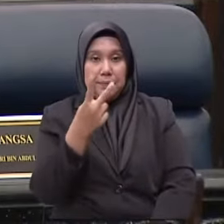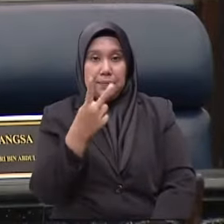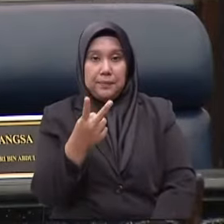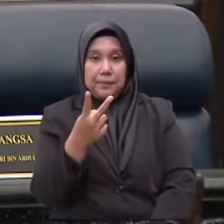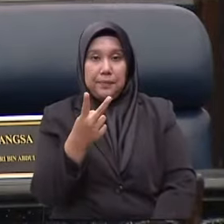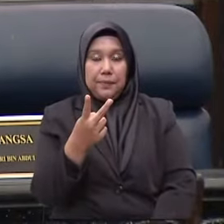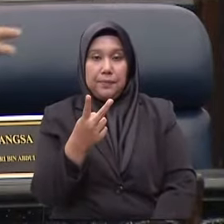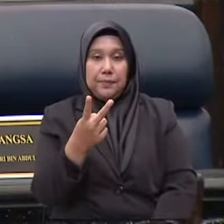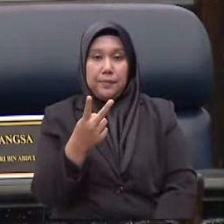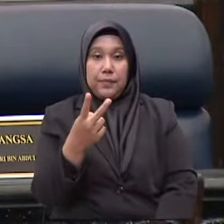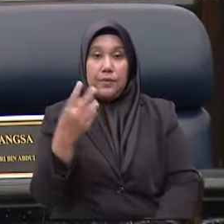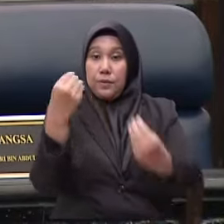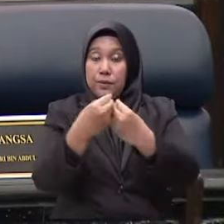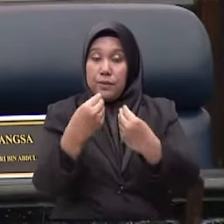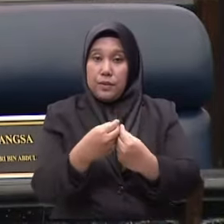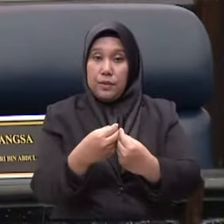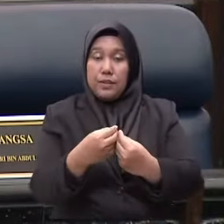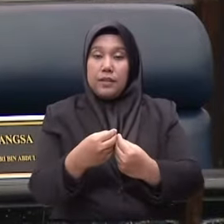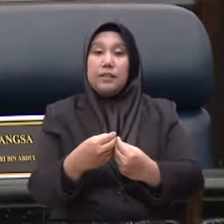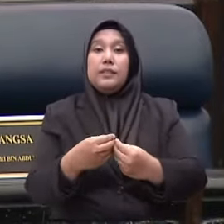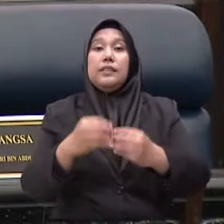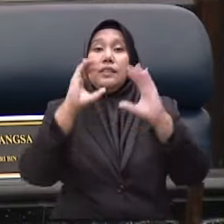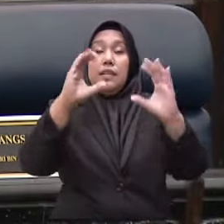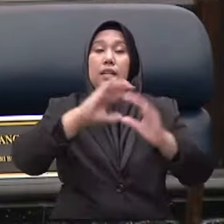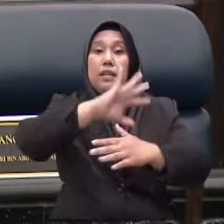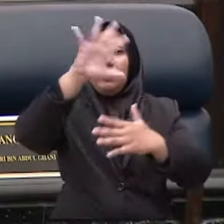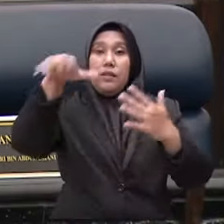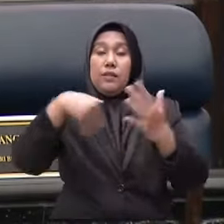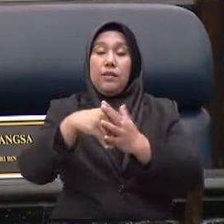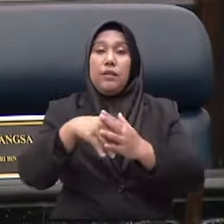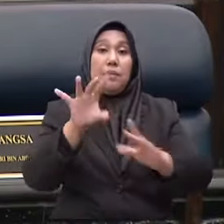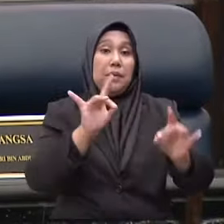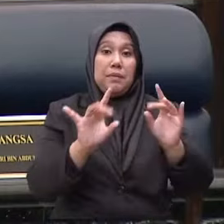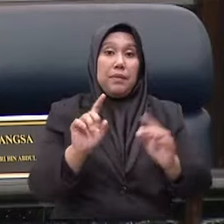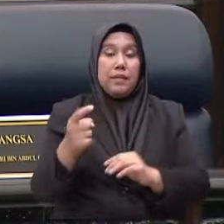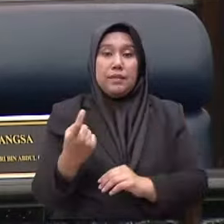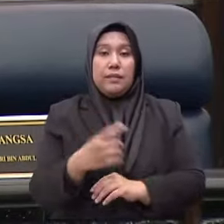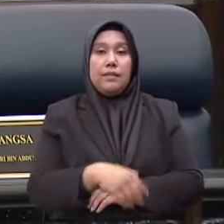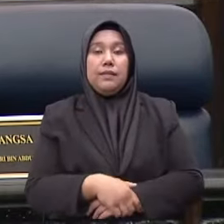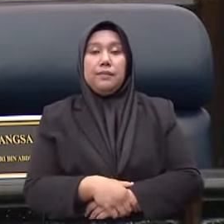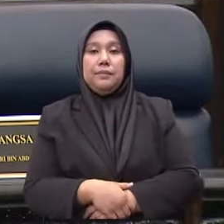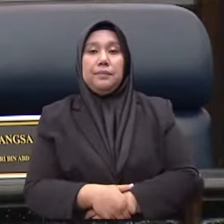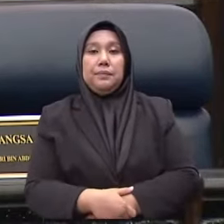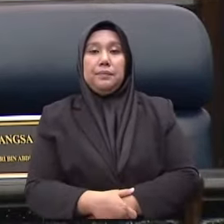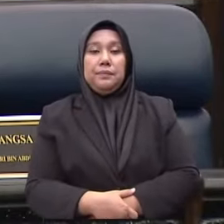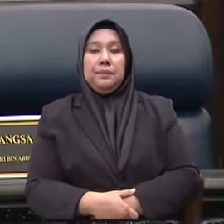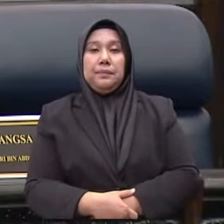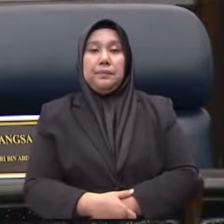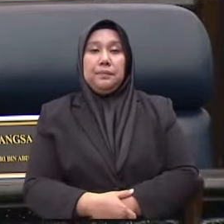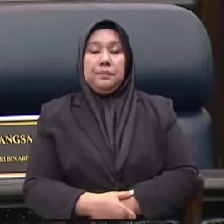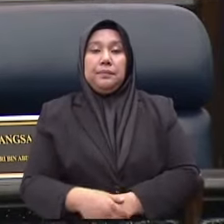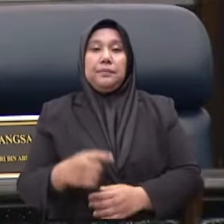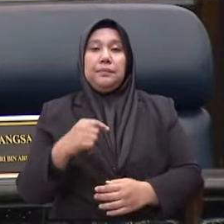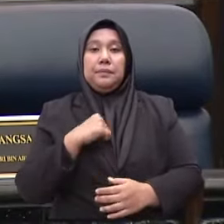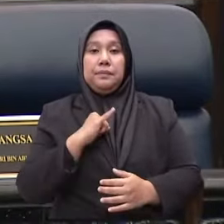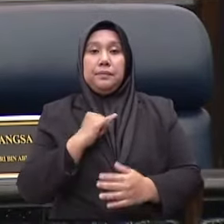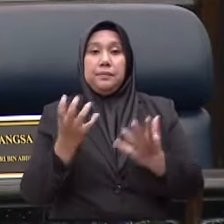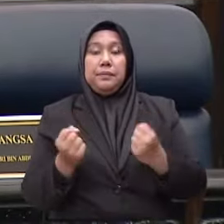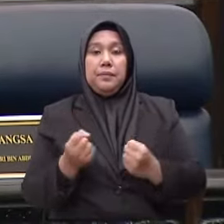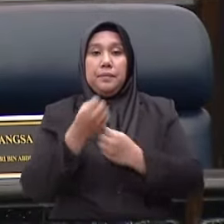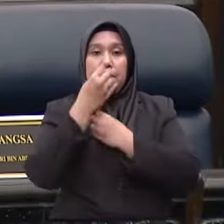tengokigfigar keluran and pada dewan yang mulia